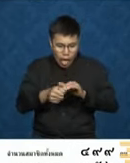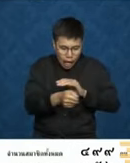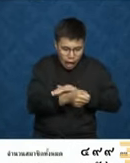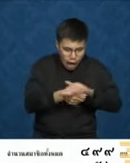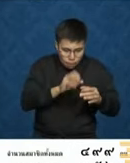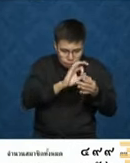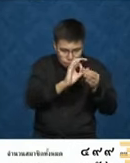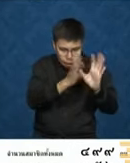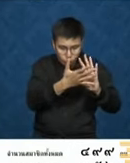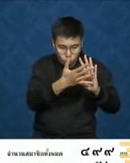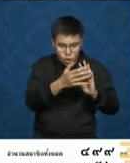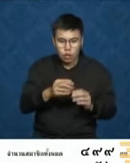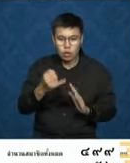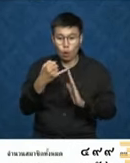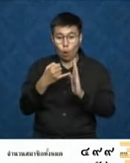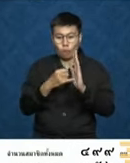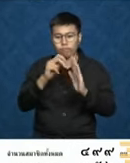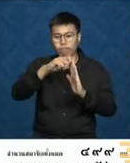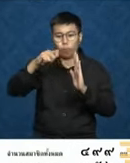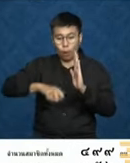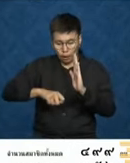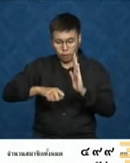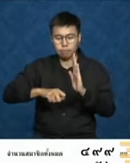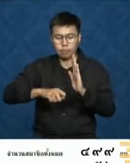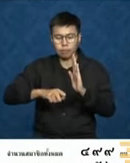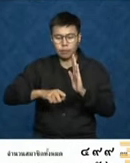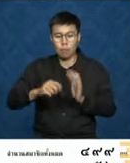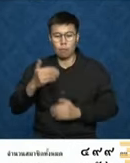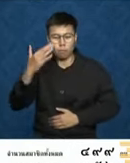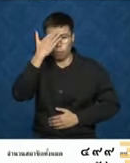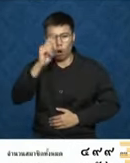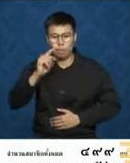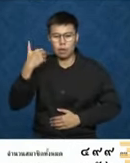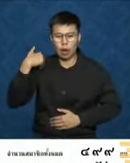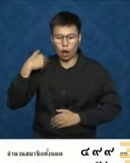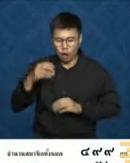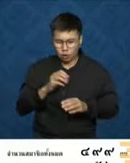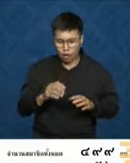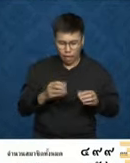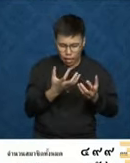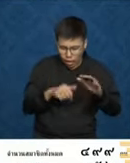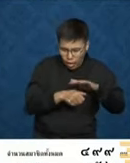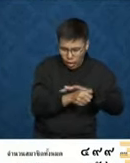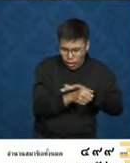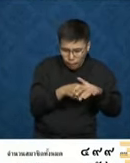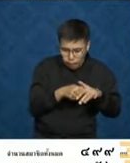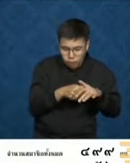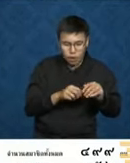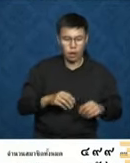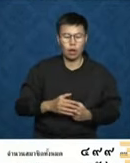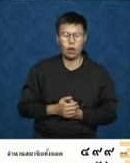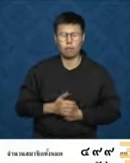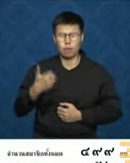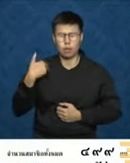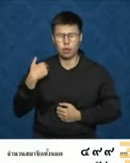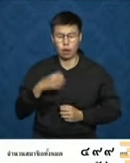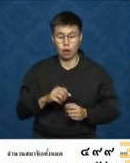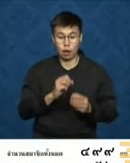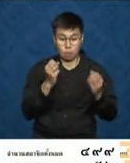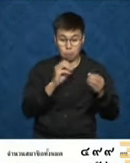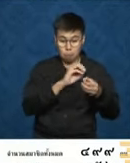เผาในจังหวัดนครราชสีมาอย่างจริงจังครับเพราะทุกครั้งที่มีการลักรอบการเผามีประชาชนผู้สูงอายุ